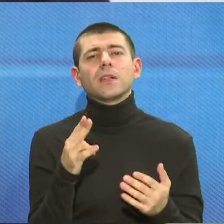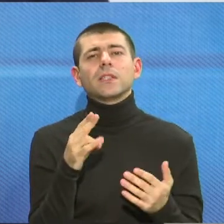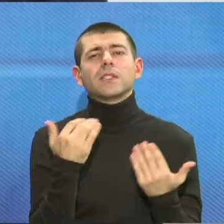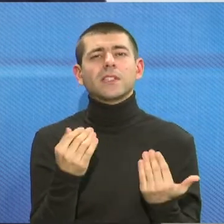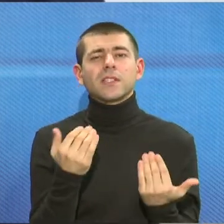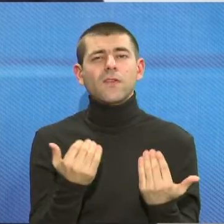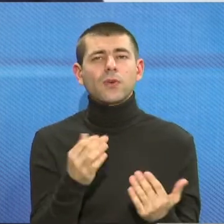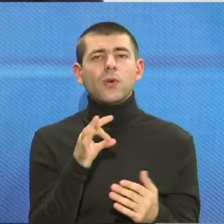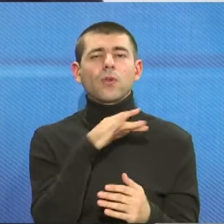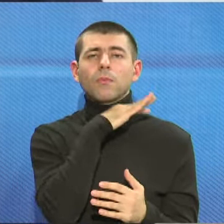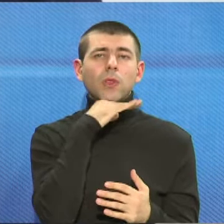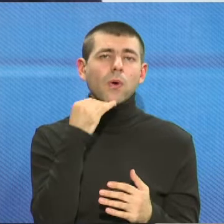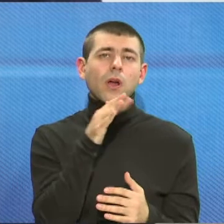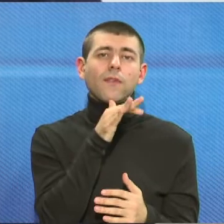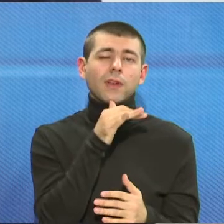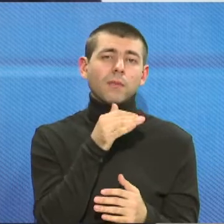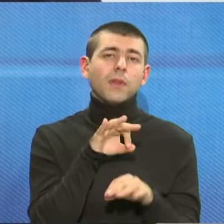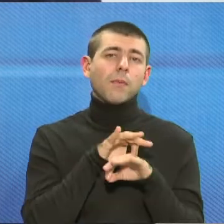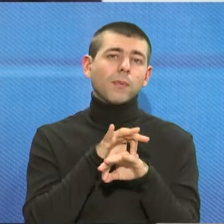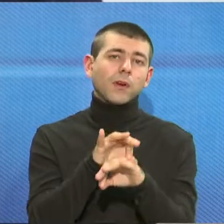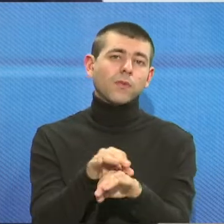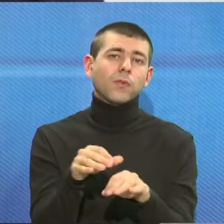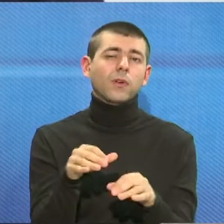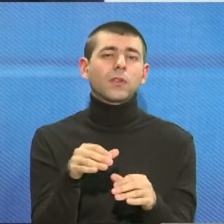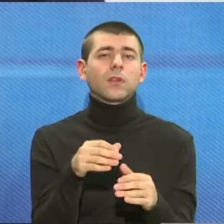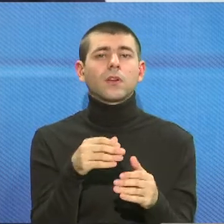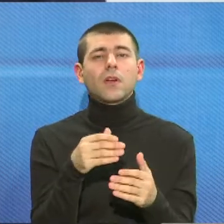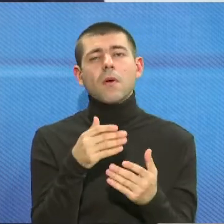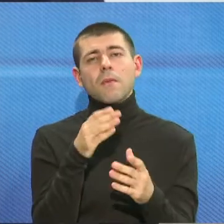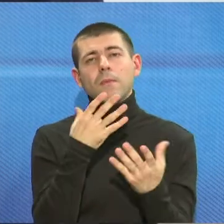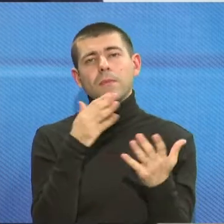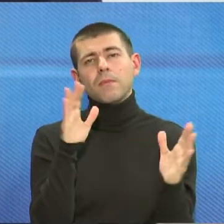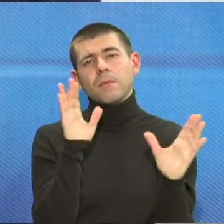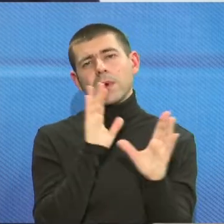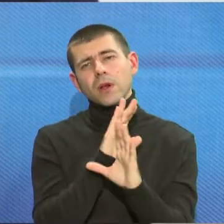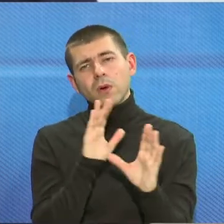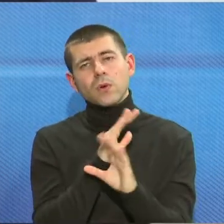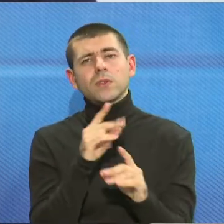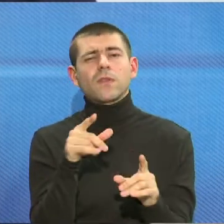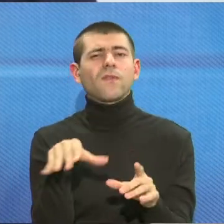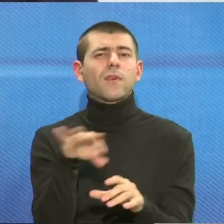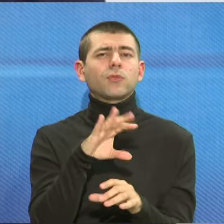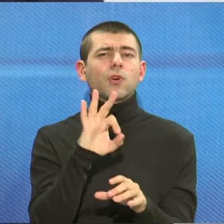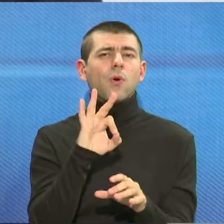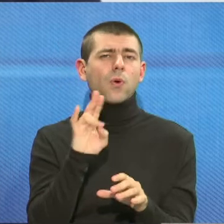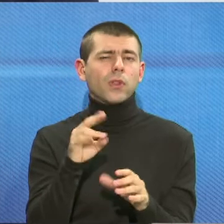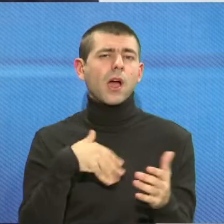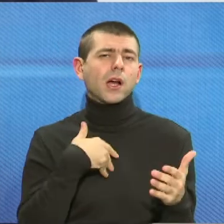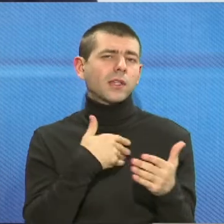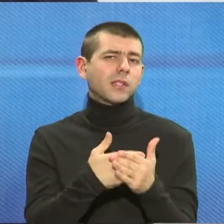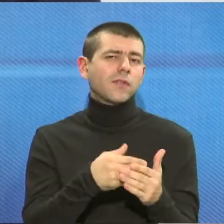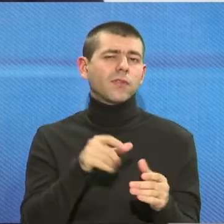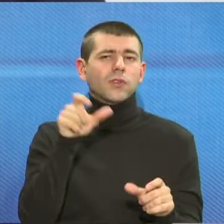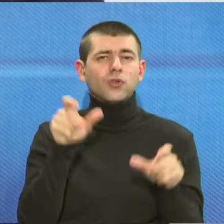много времени посвящает съемкам природе. Вообще он очень активный человек, он остается в